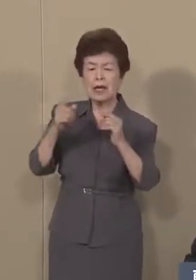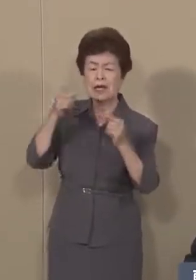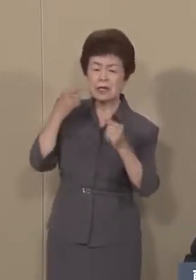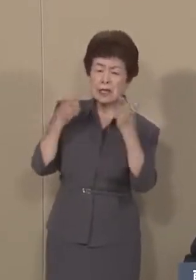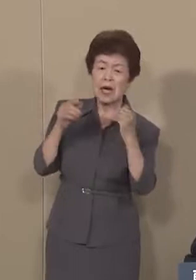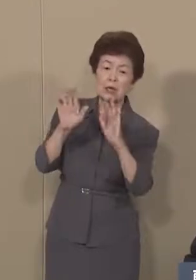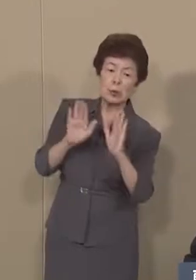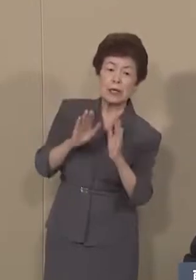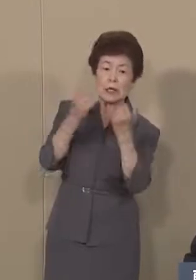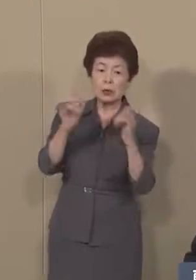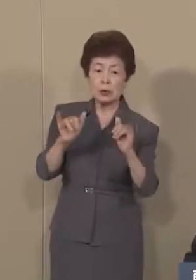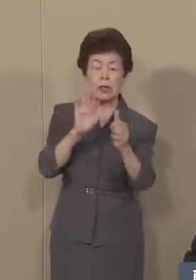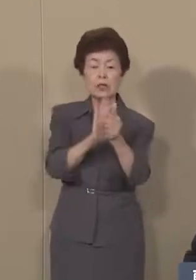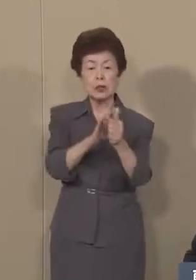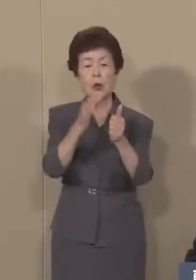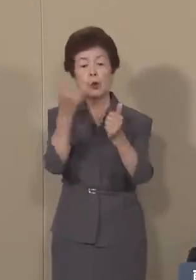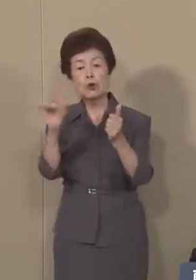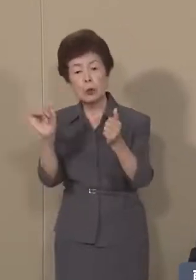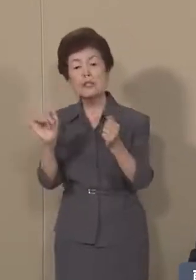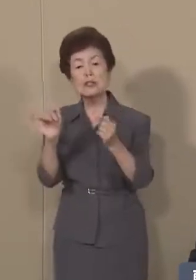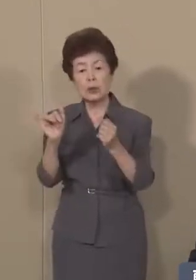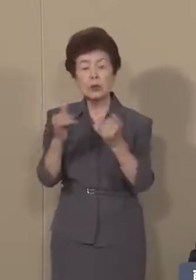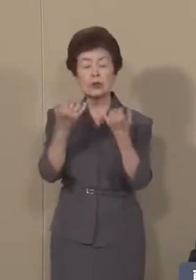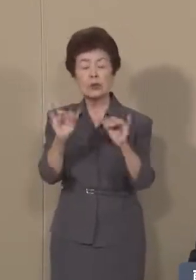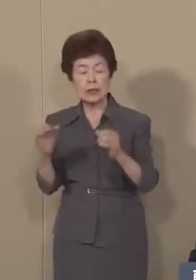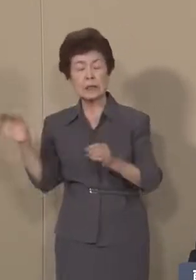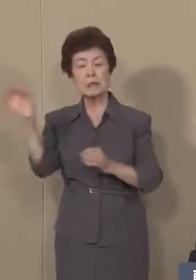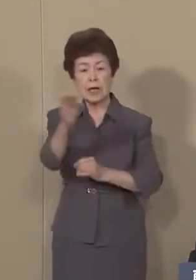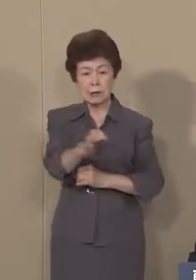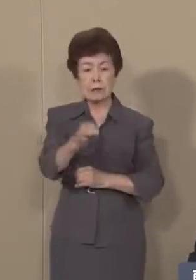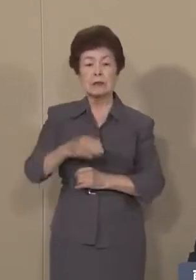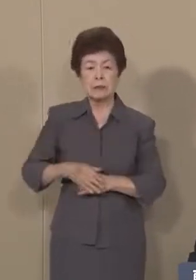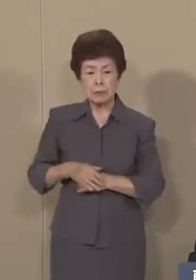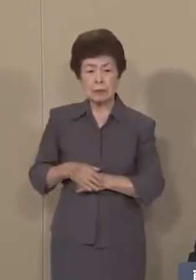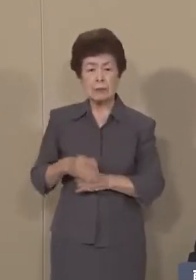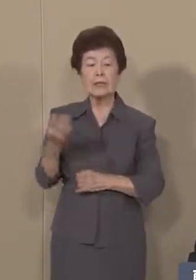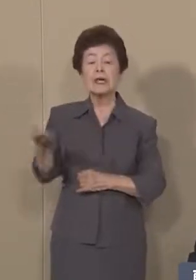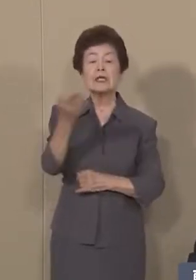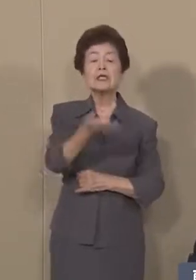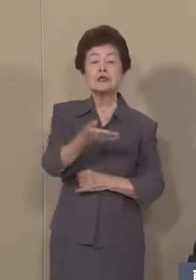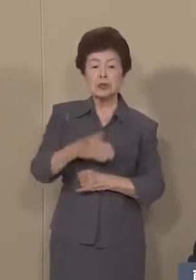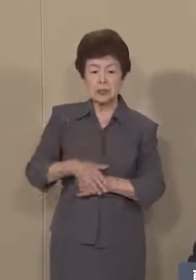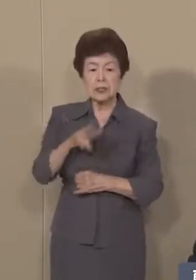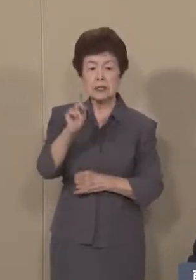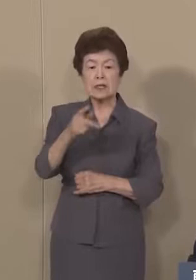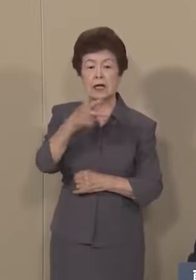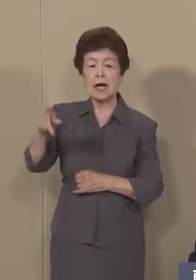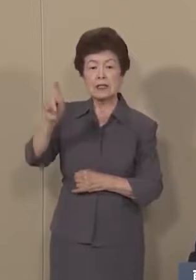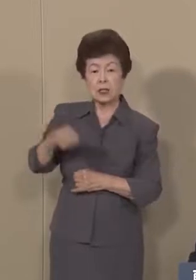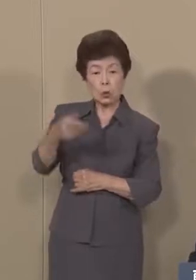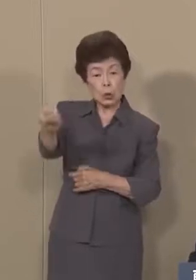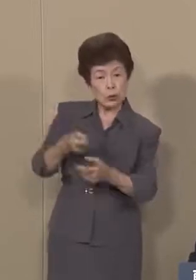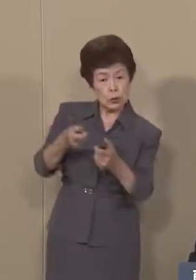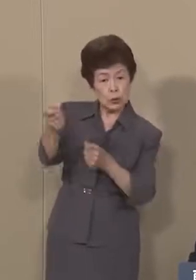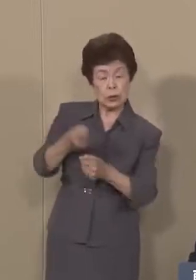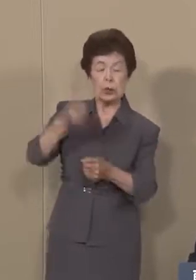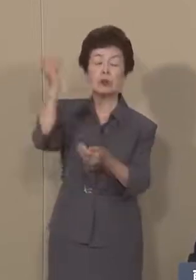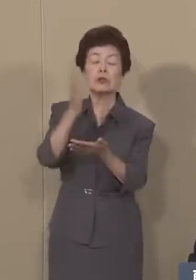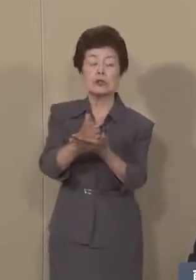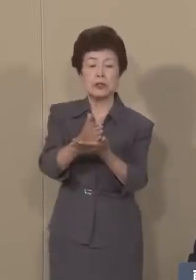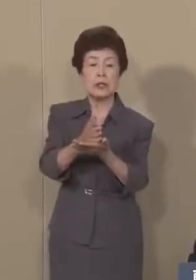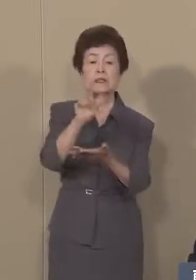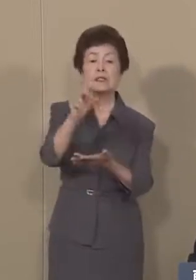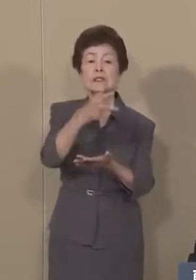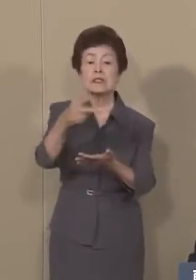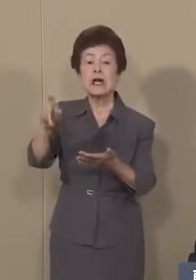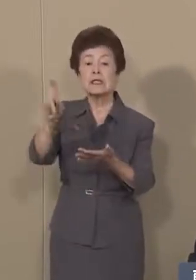支援に回します第4はカジノ誘致計画を中止することですカジノ誘致をすると